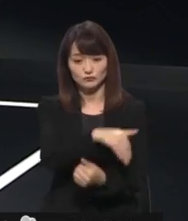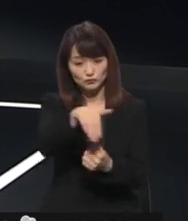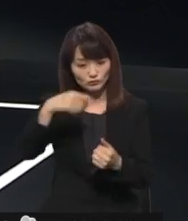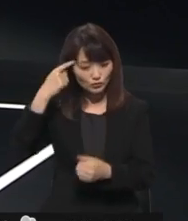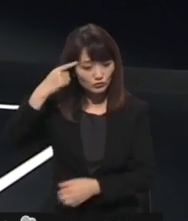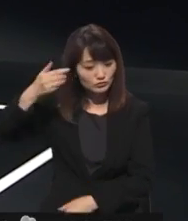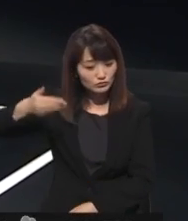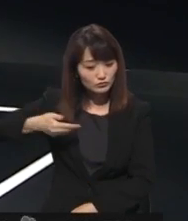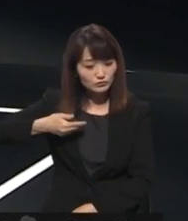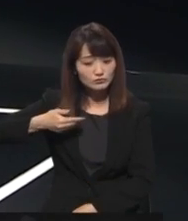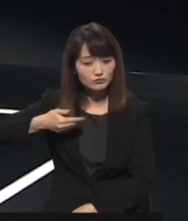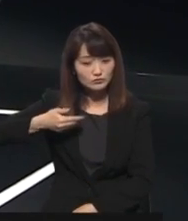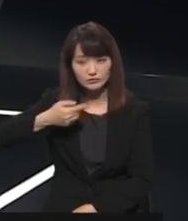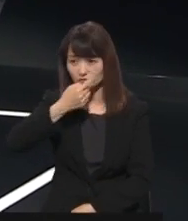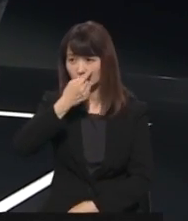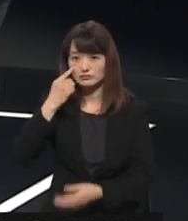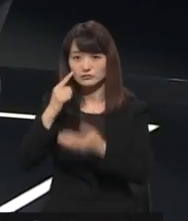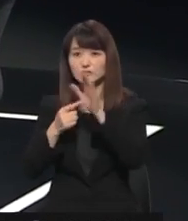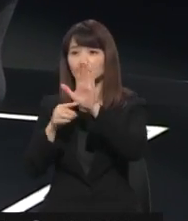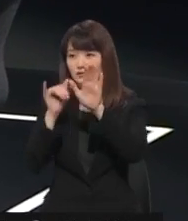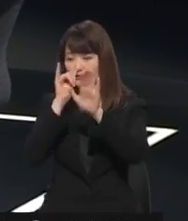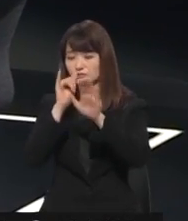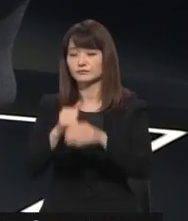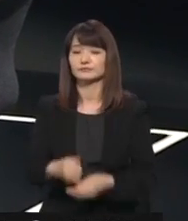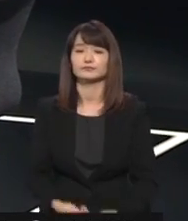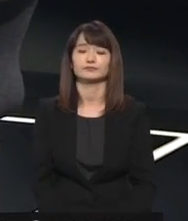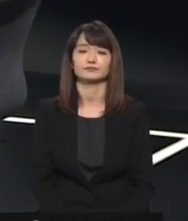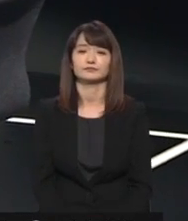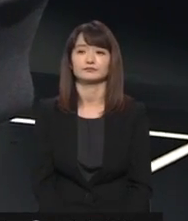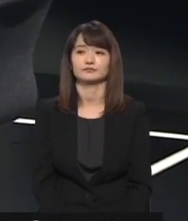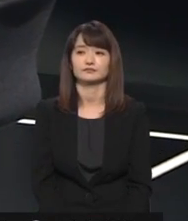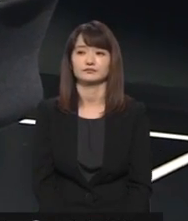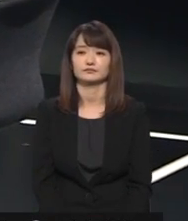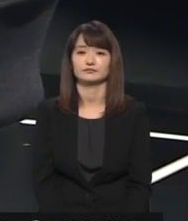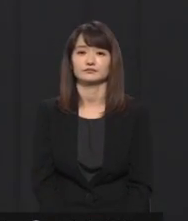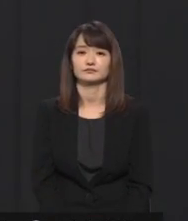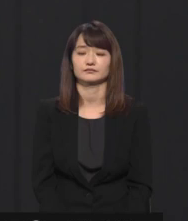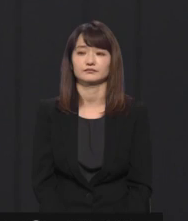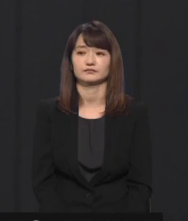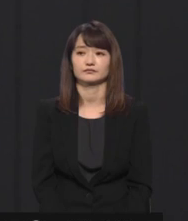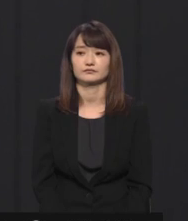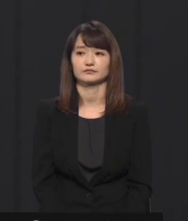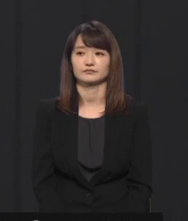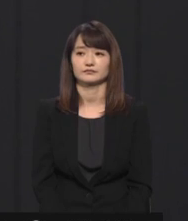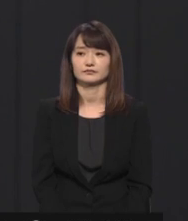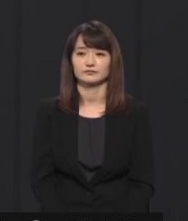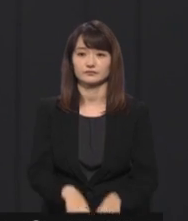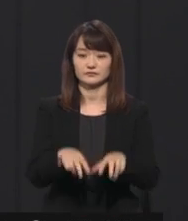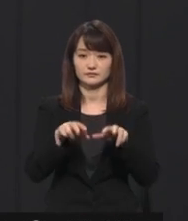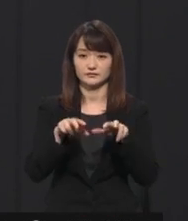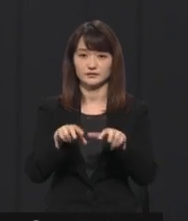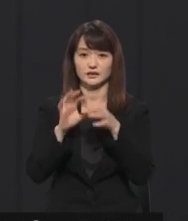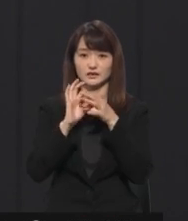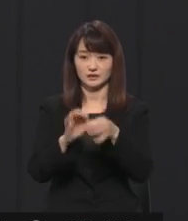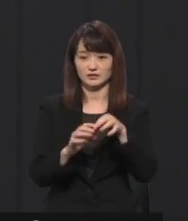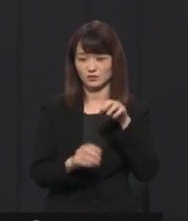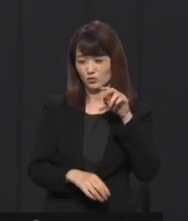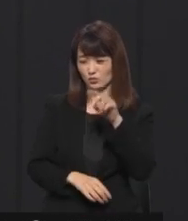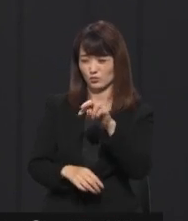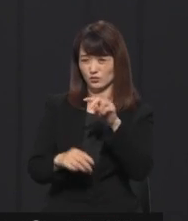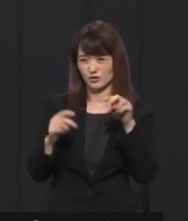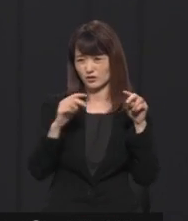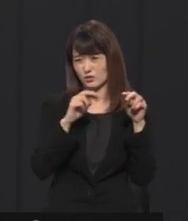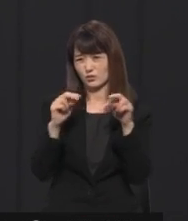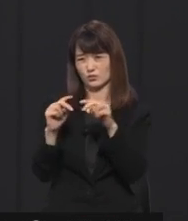예 김 태 제공이 님은 저도 뭐 이제 계속해서 공방이 되면 또 아까 김영민